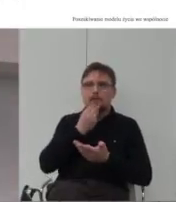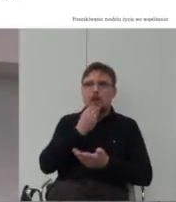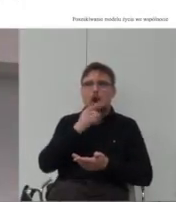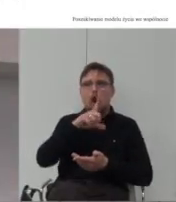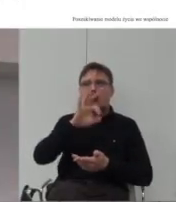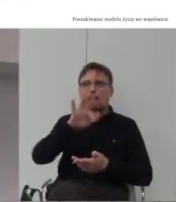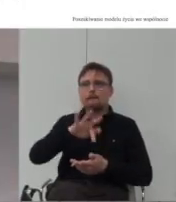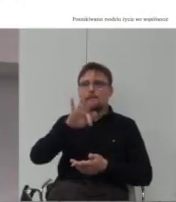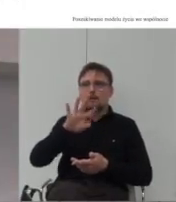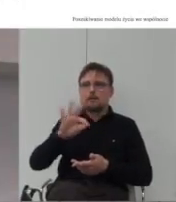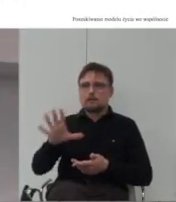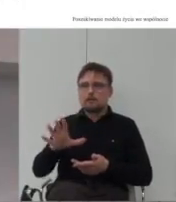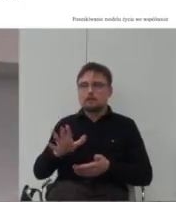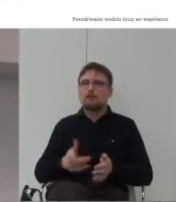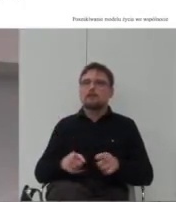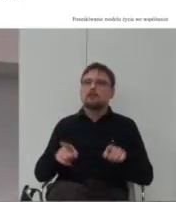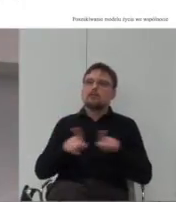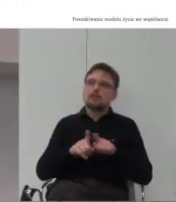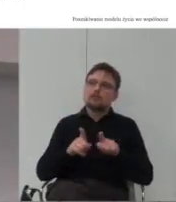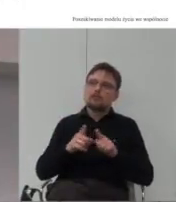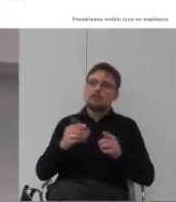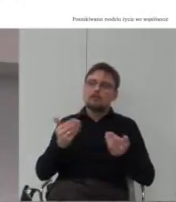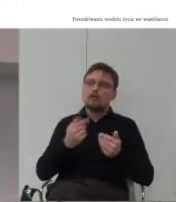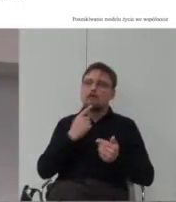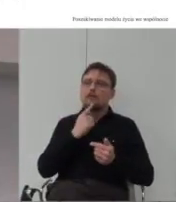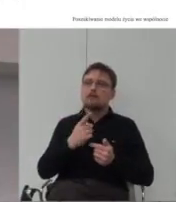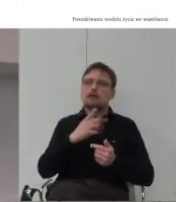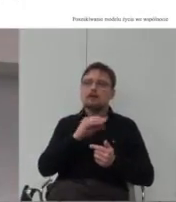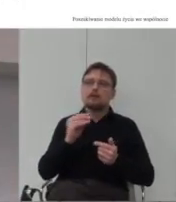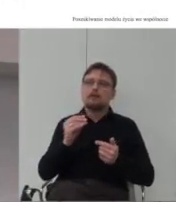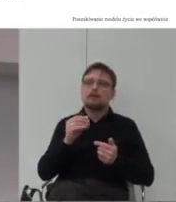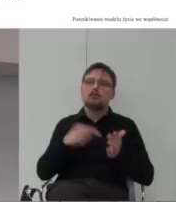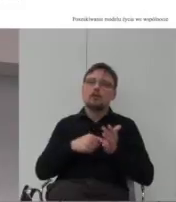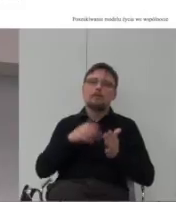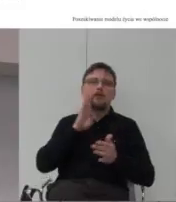taki modny, loftowy charakter.